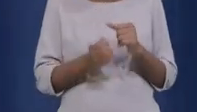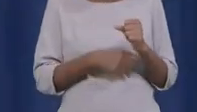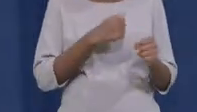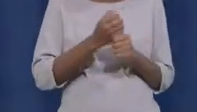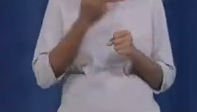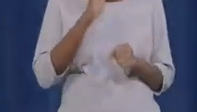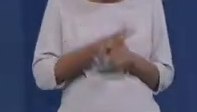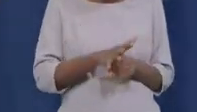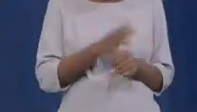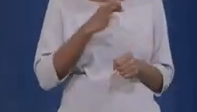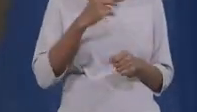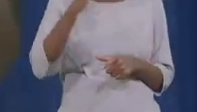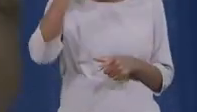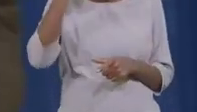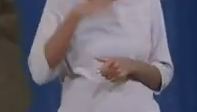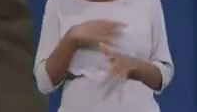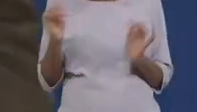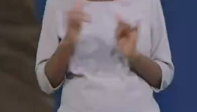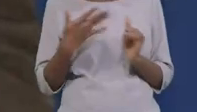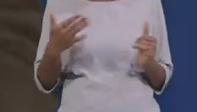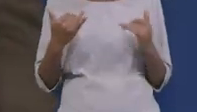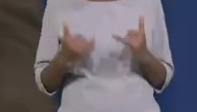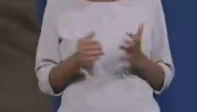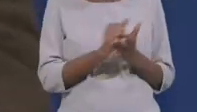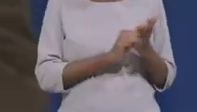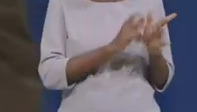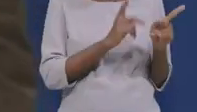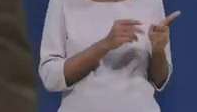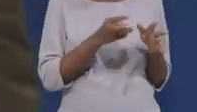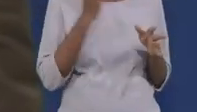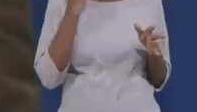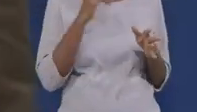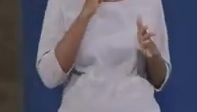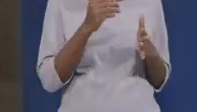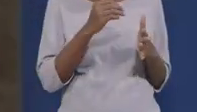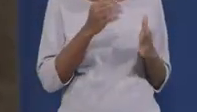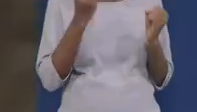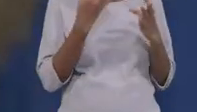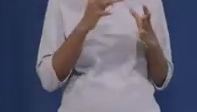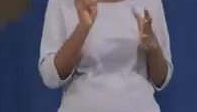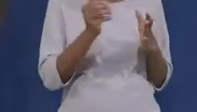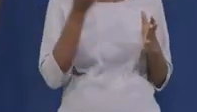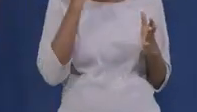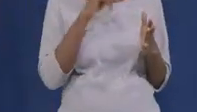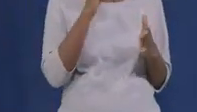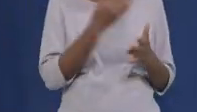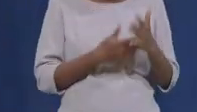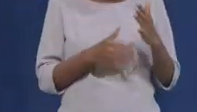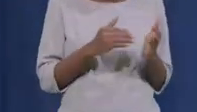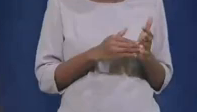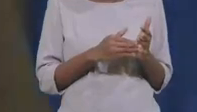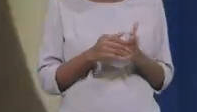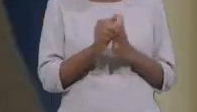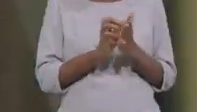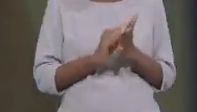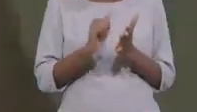ils étaient sous l'empire du diable. Et c'est la même chose. Même ces gens-là, plusieurs d'entre eux n'étaient pas